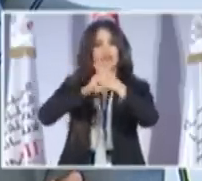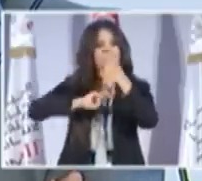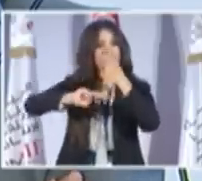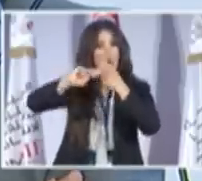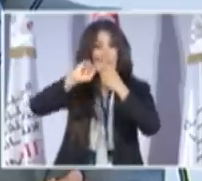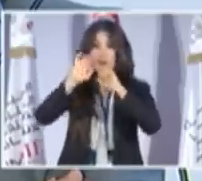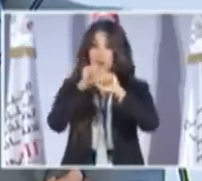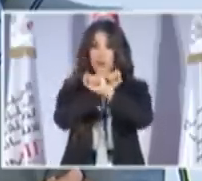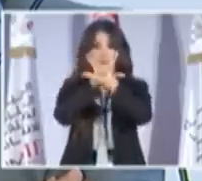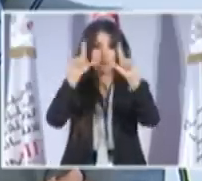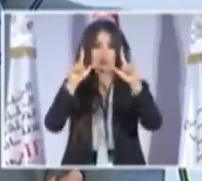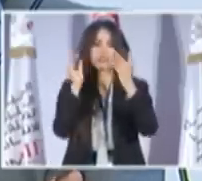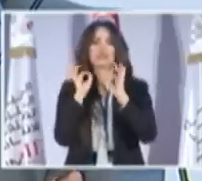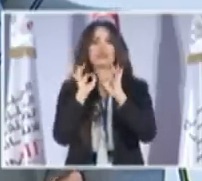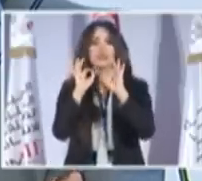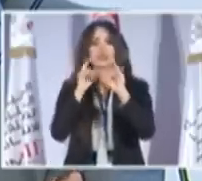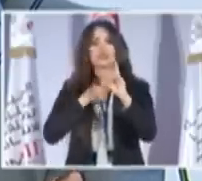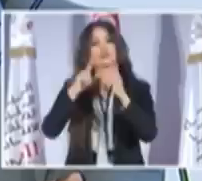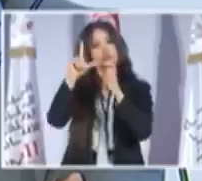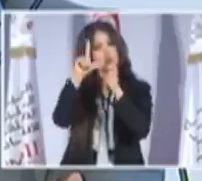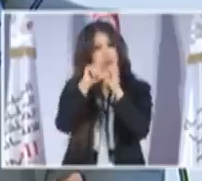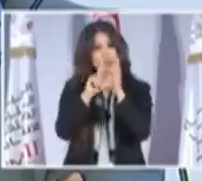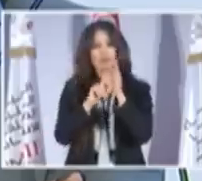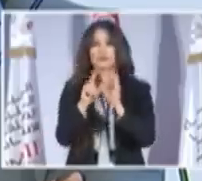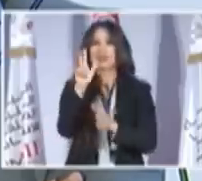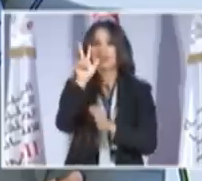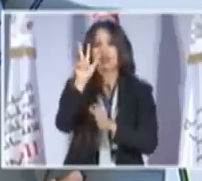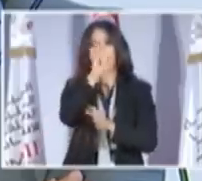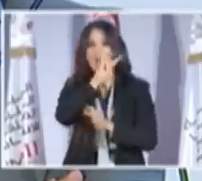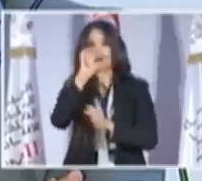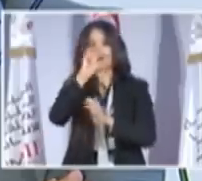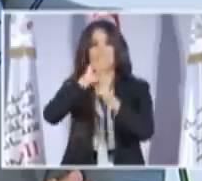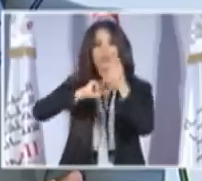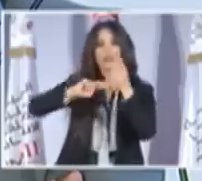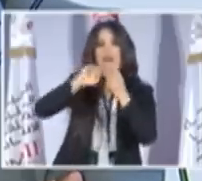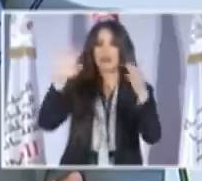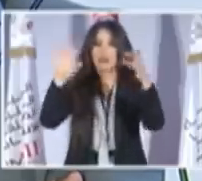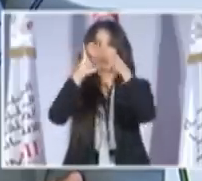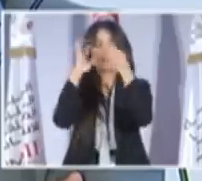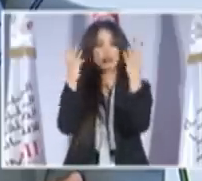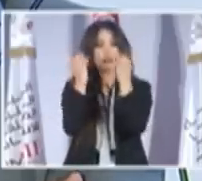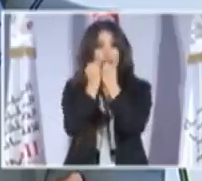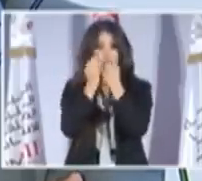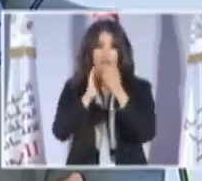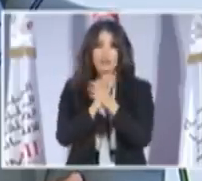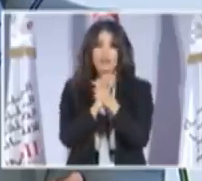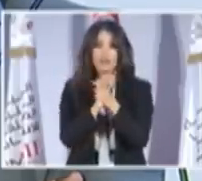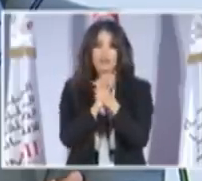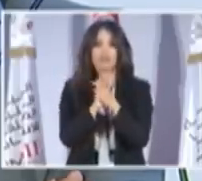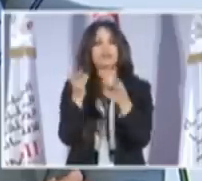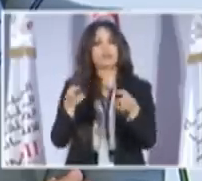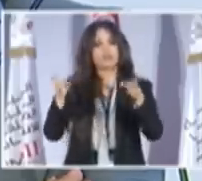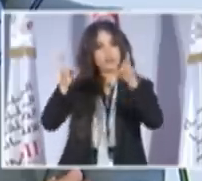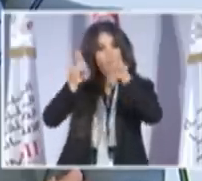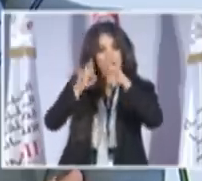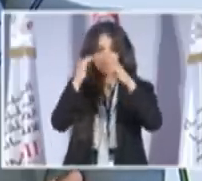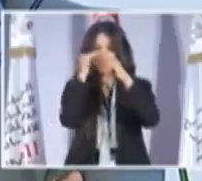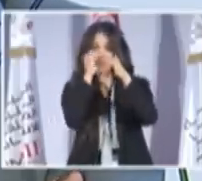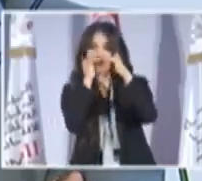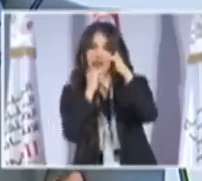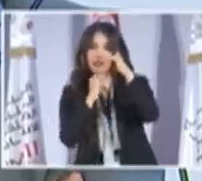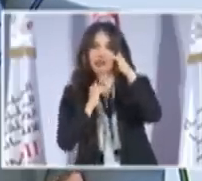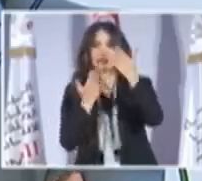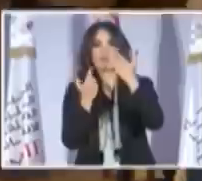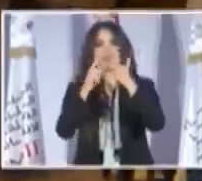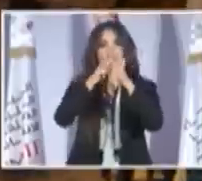الا ما جاء في الفصل مائه وثلاثه واربعين في علاقه باعاده الترتيب في